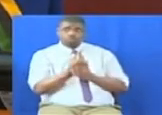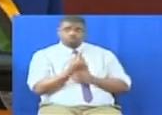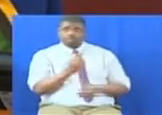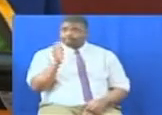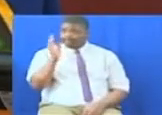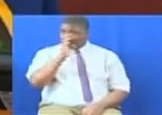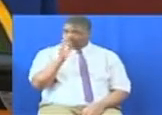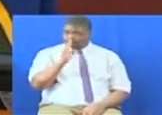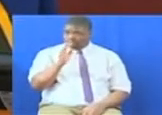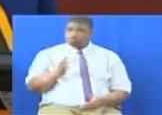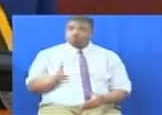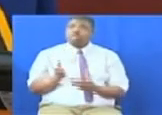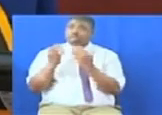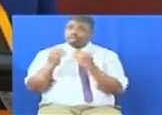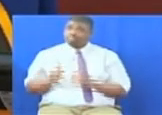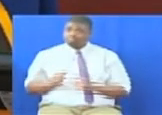iwezekanavyo,